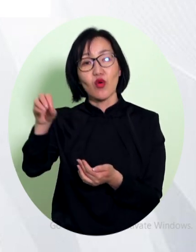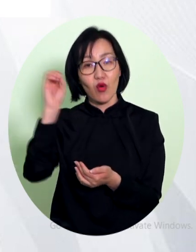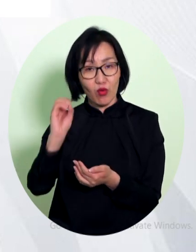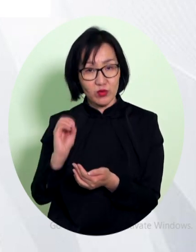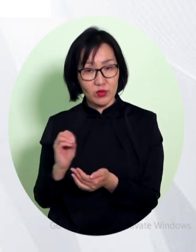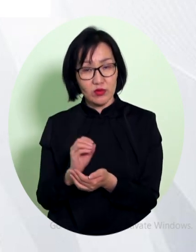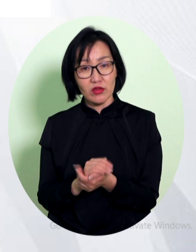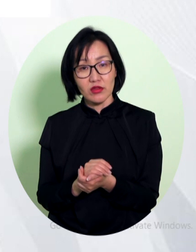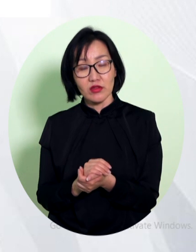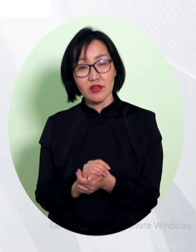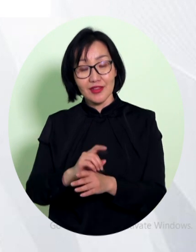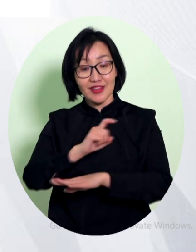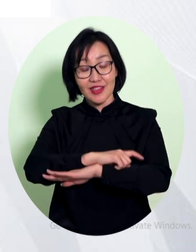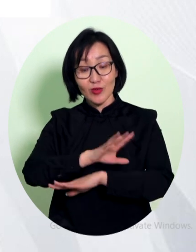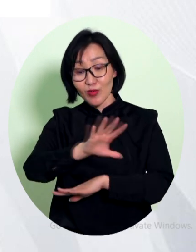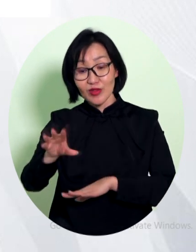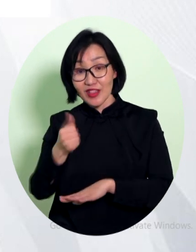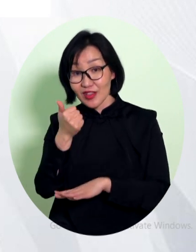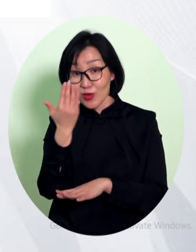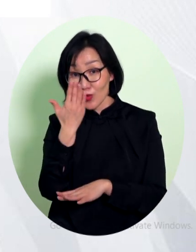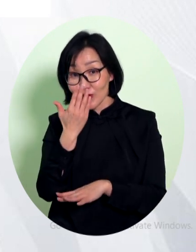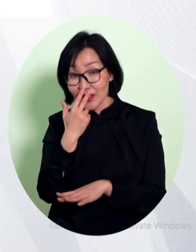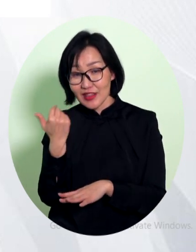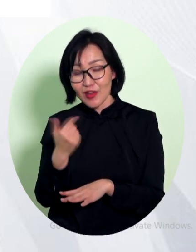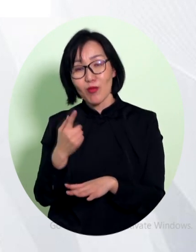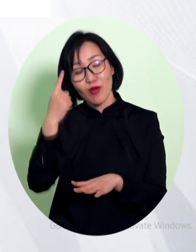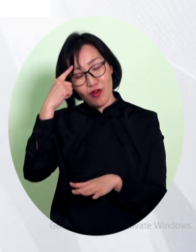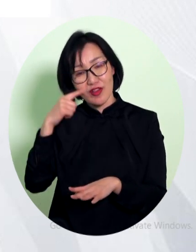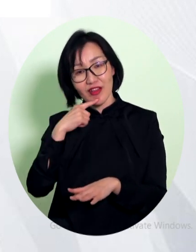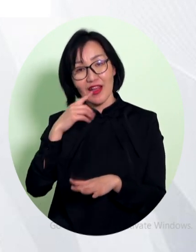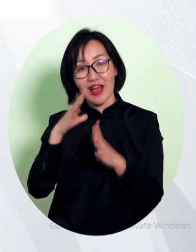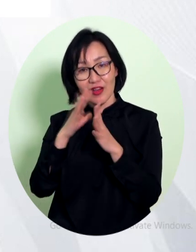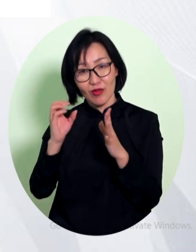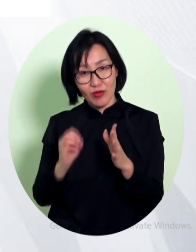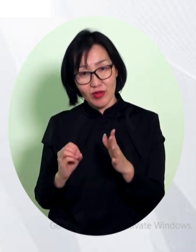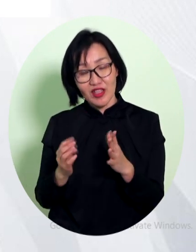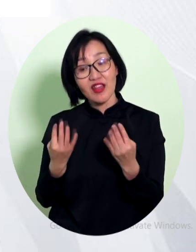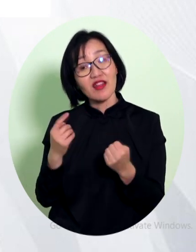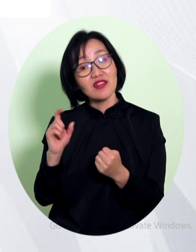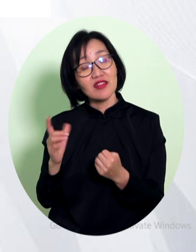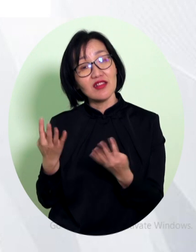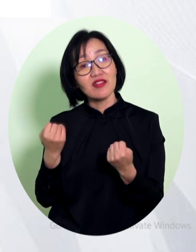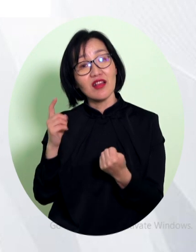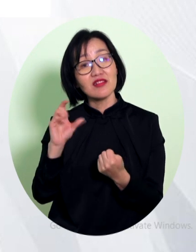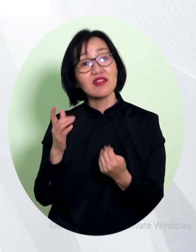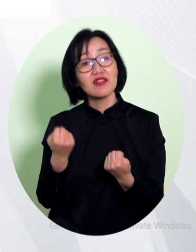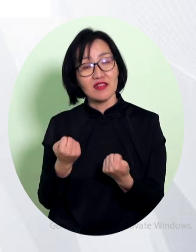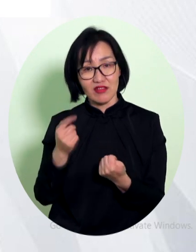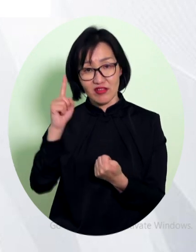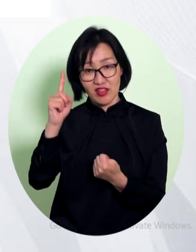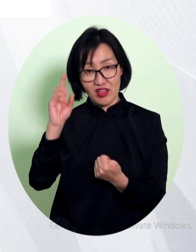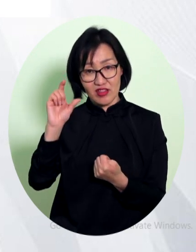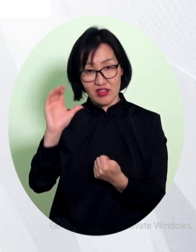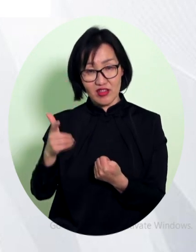100% болно. За, хичээлүүдэд нэг уншиж, Монгол хэл 10% хэдэн хэсгээр тэмдэглэсэн байна?